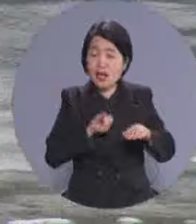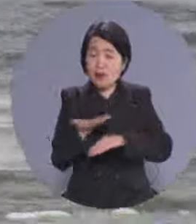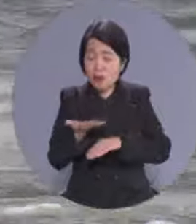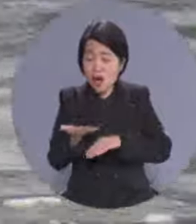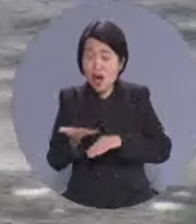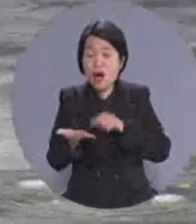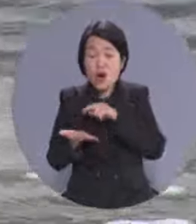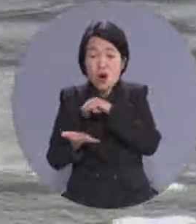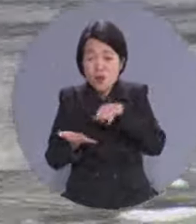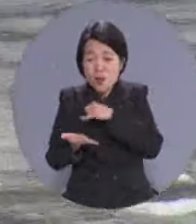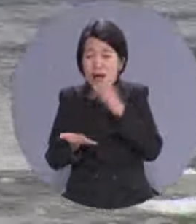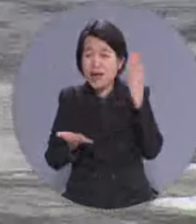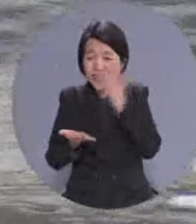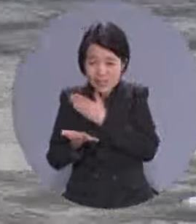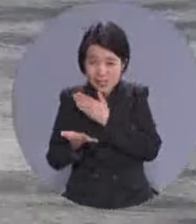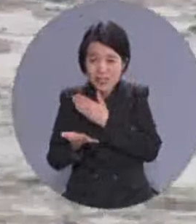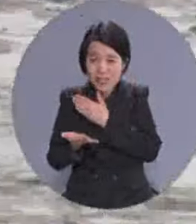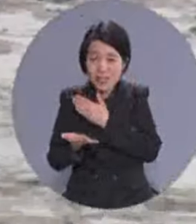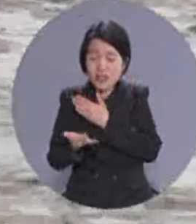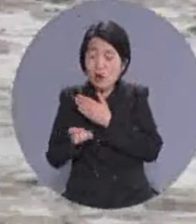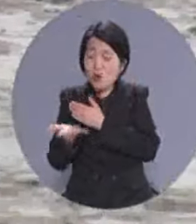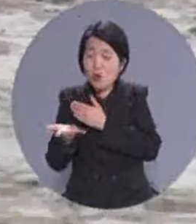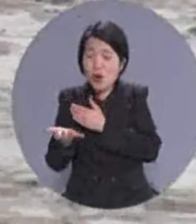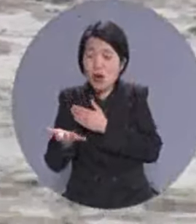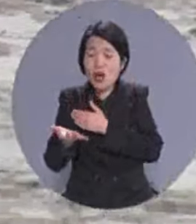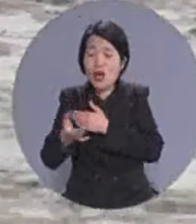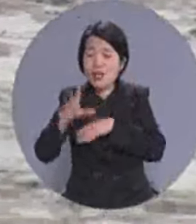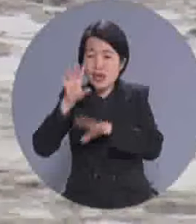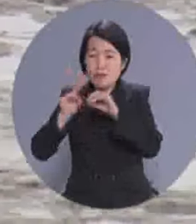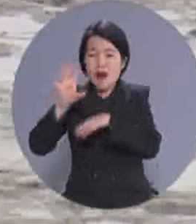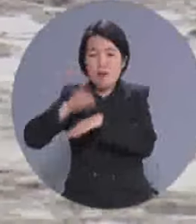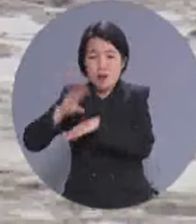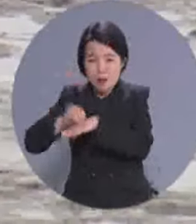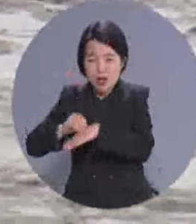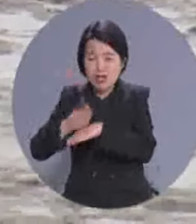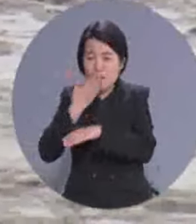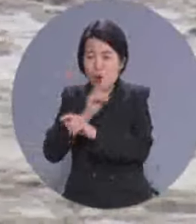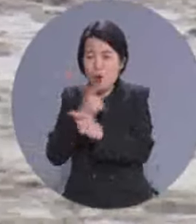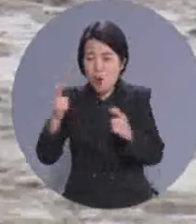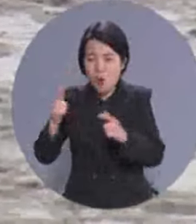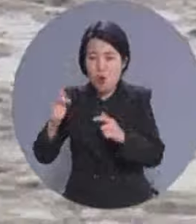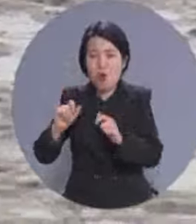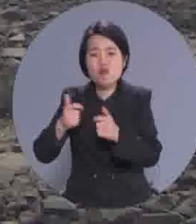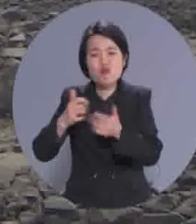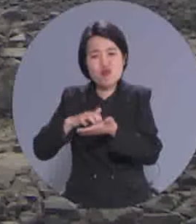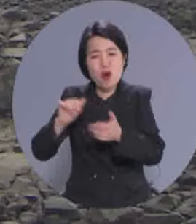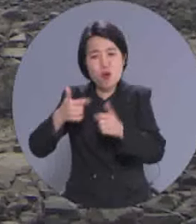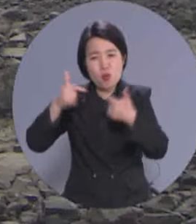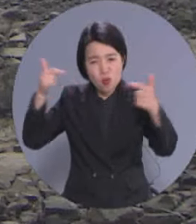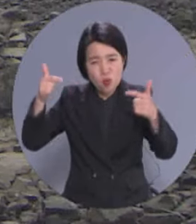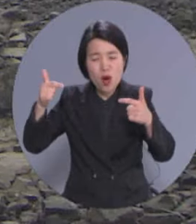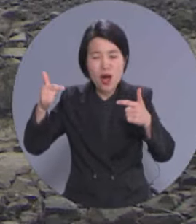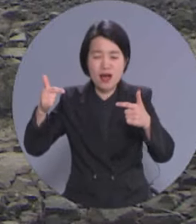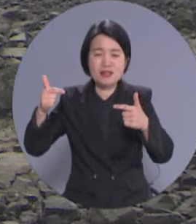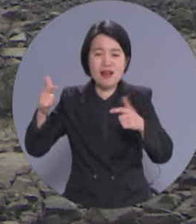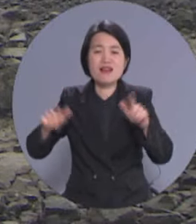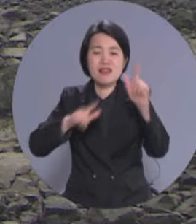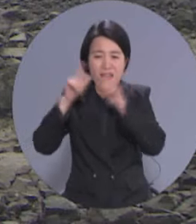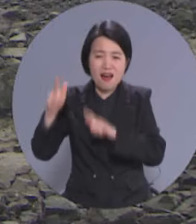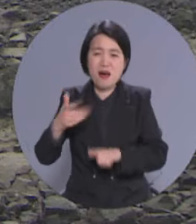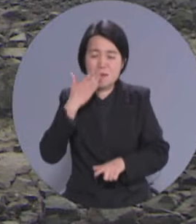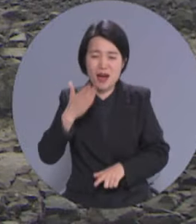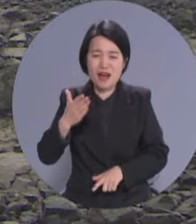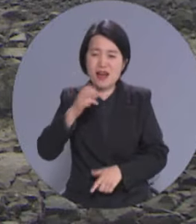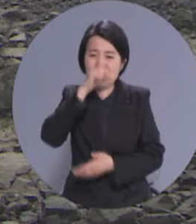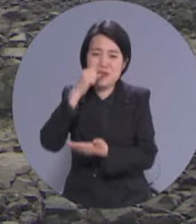유기물이 갯벌 생물들의 풍부한 먹이가 되면서 우수한 서식 환경이 된 겁니다. 하지만 지난해부터